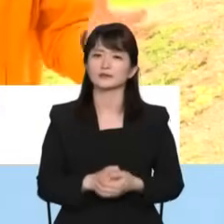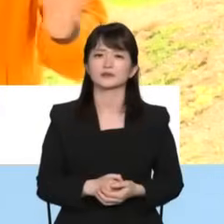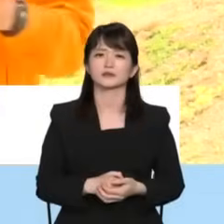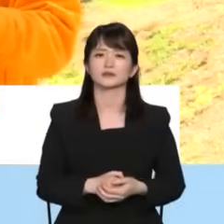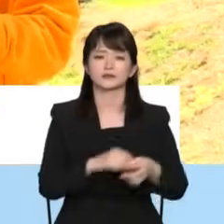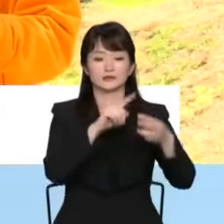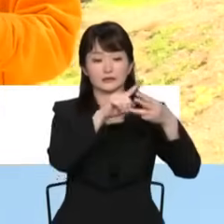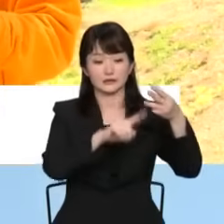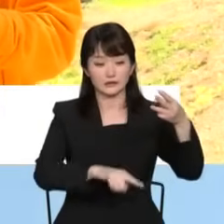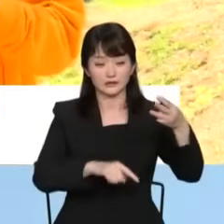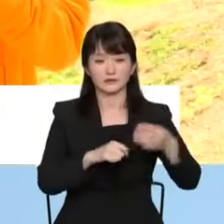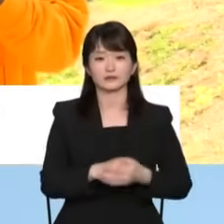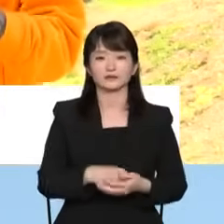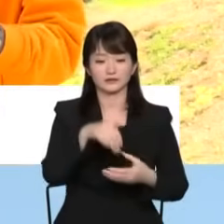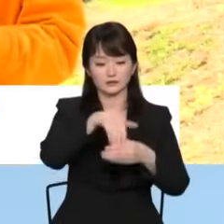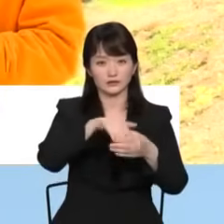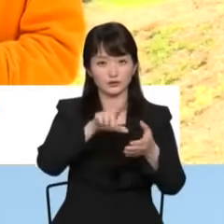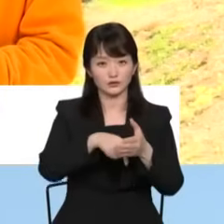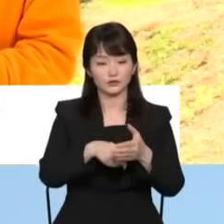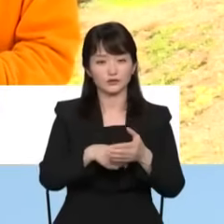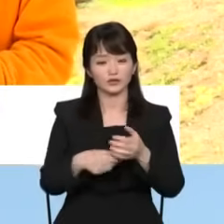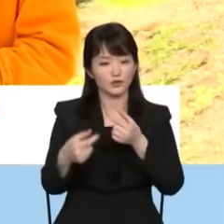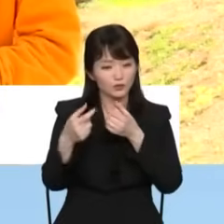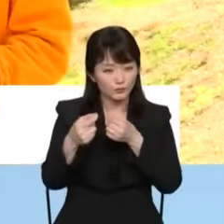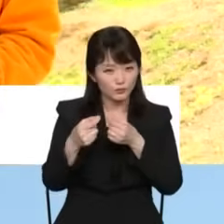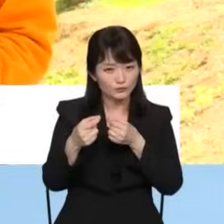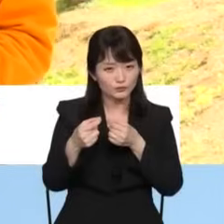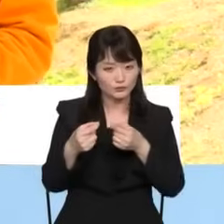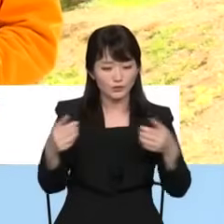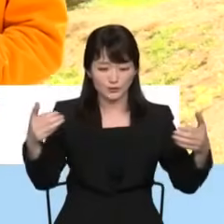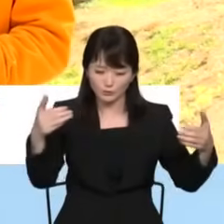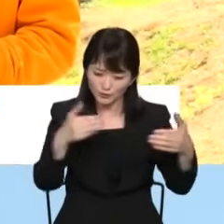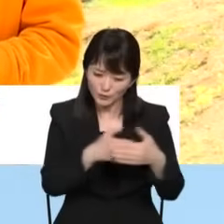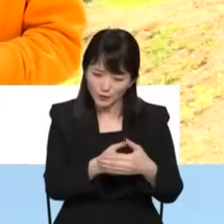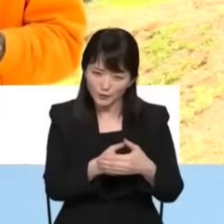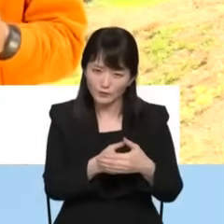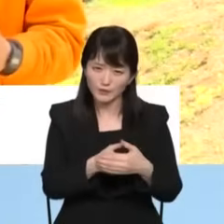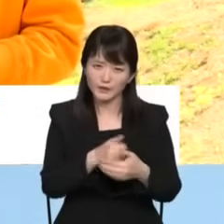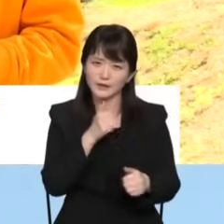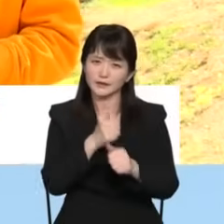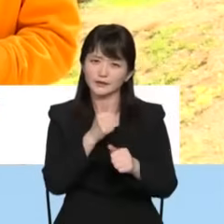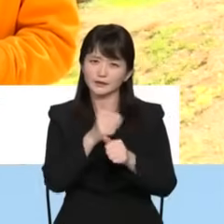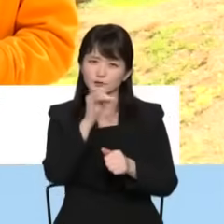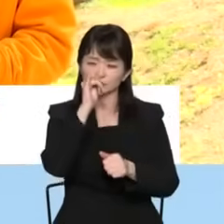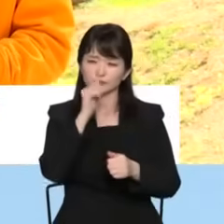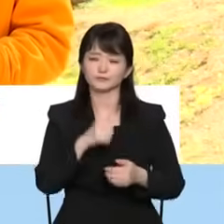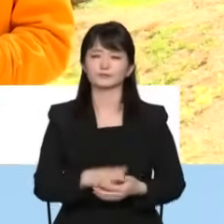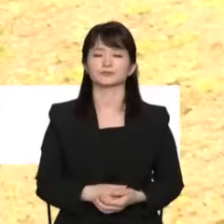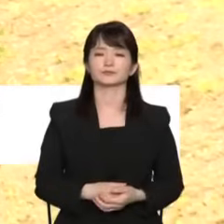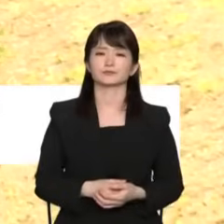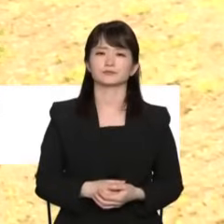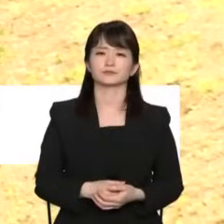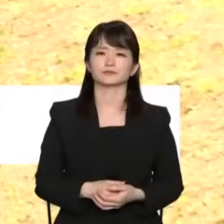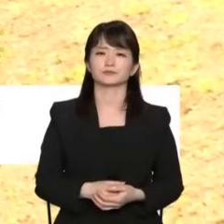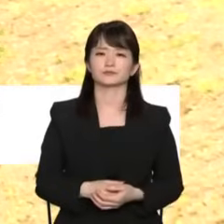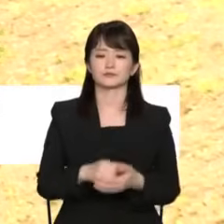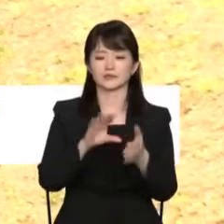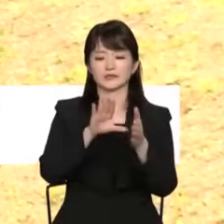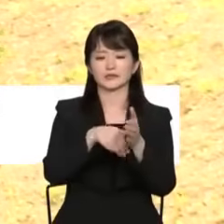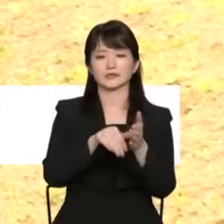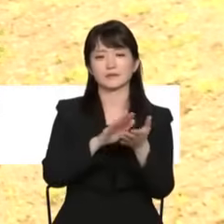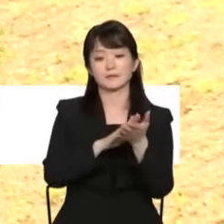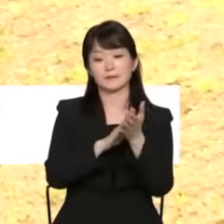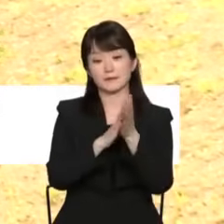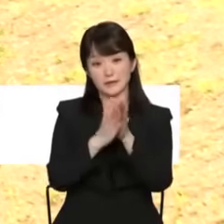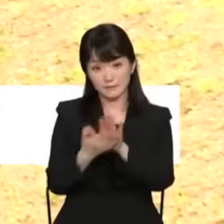뭐 보수만 다 끌어안으면은 선거 이길 수 있다 이런 식으로 좀 강경 보수 측에서 이끌어 나가는 측면이 있는데요. 저는 시대가 변함에 따라